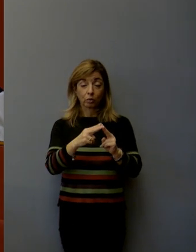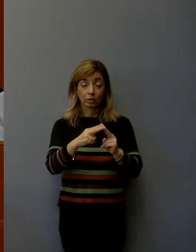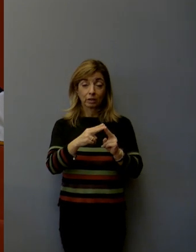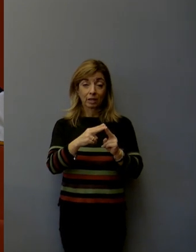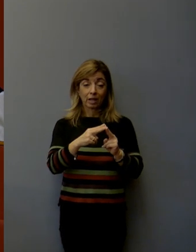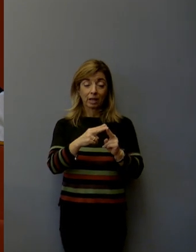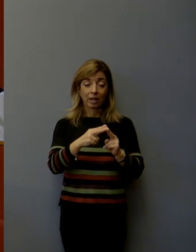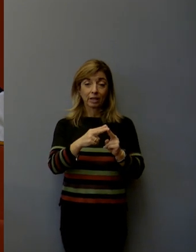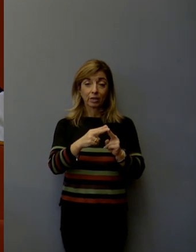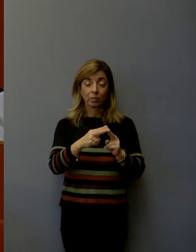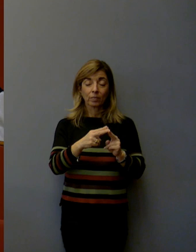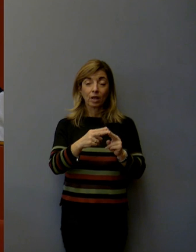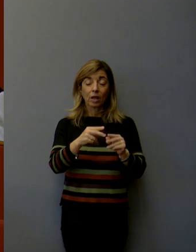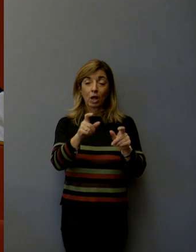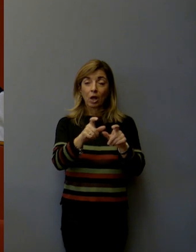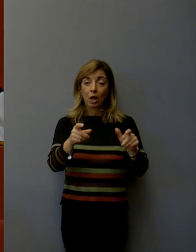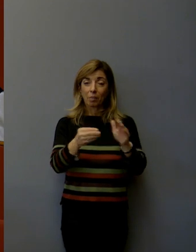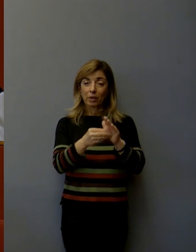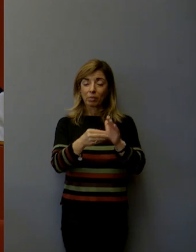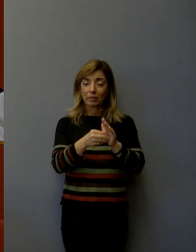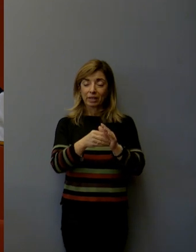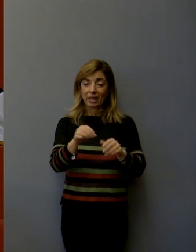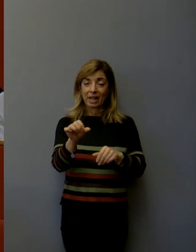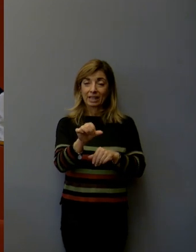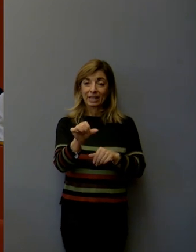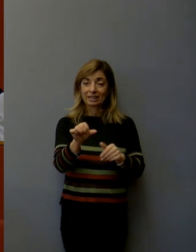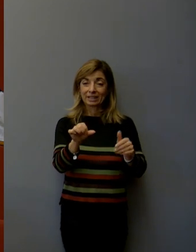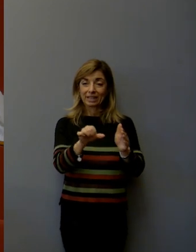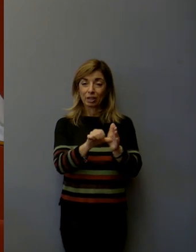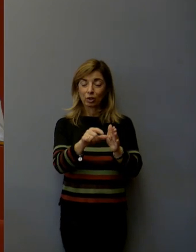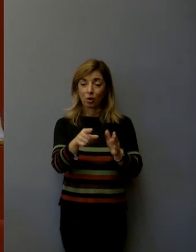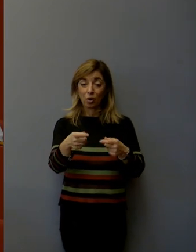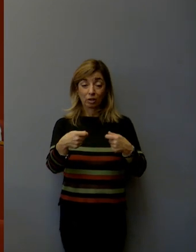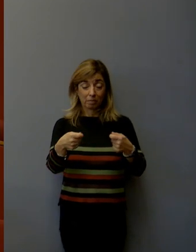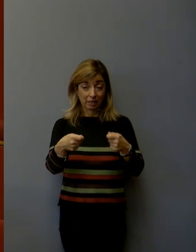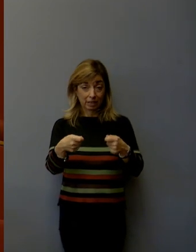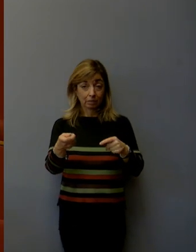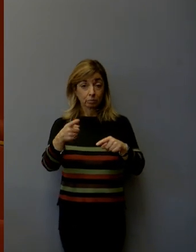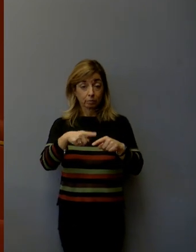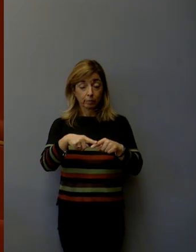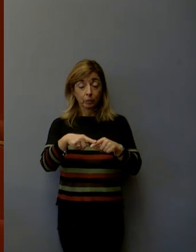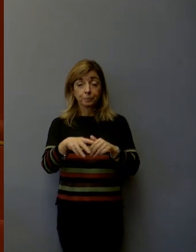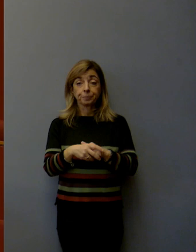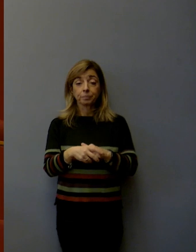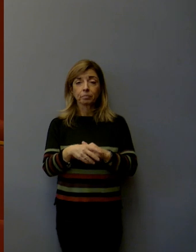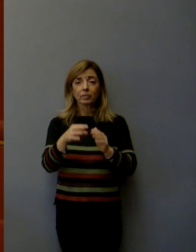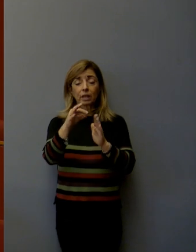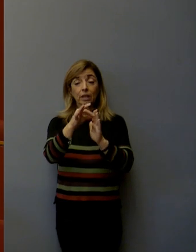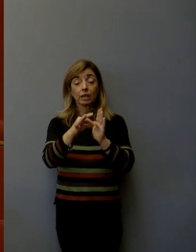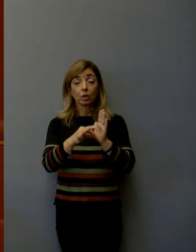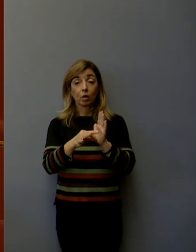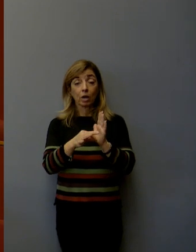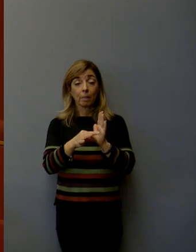settore del settore dei mercati e ovviamente anche di leggere con attenzione il regolamento